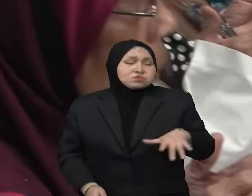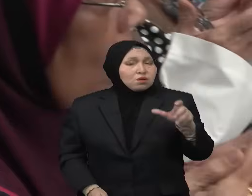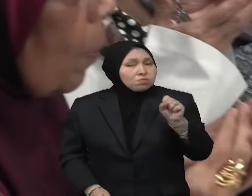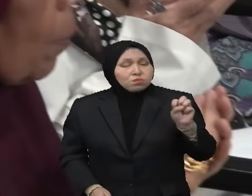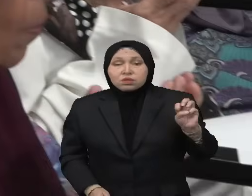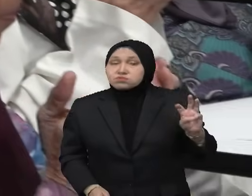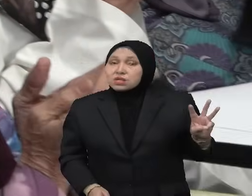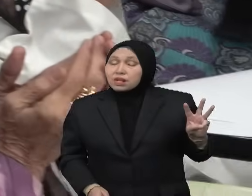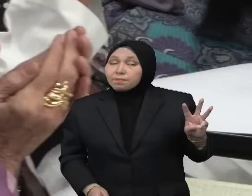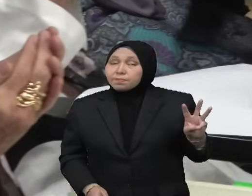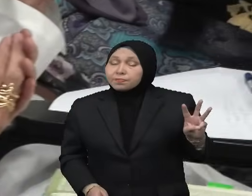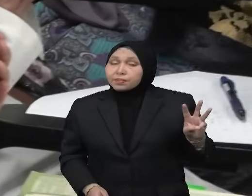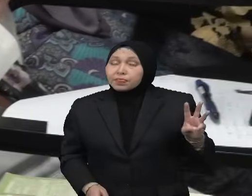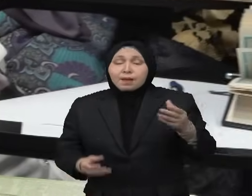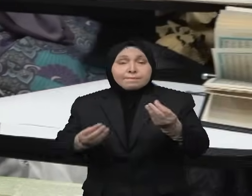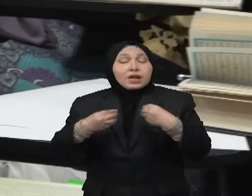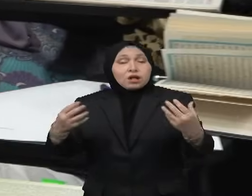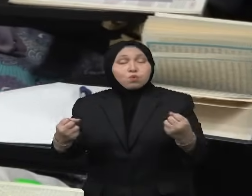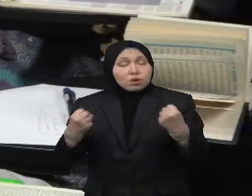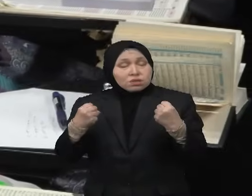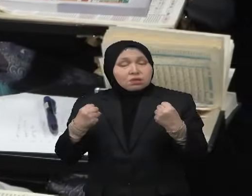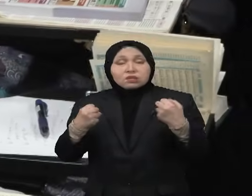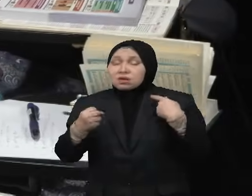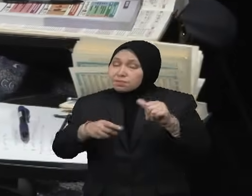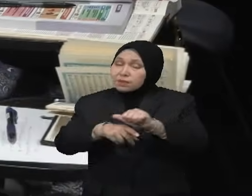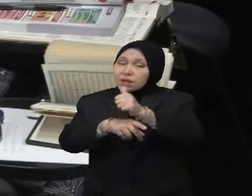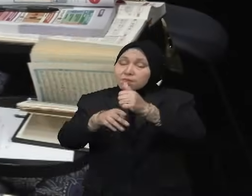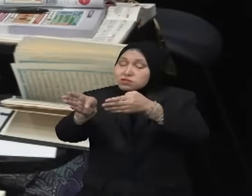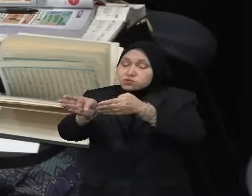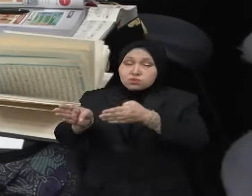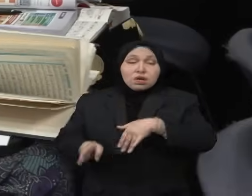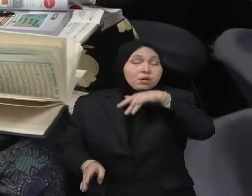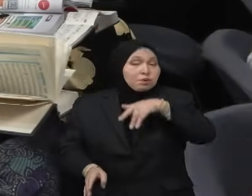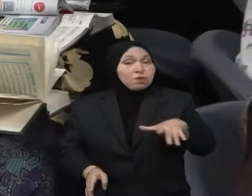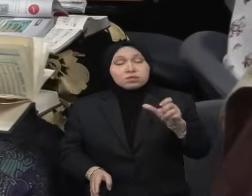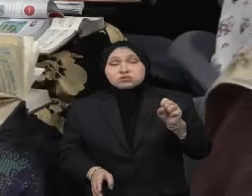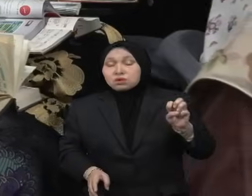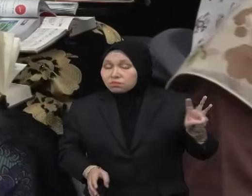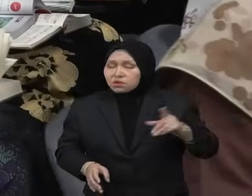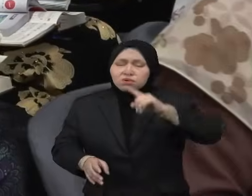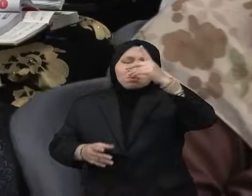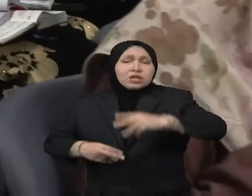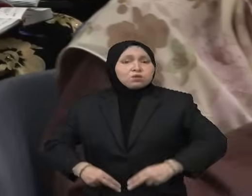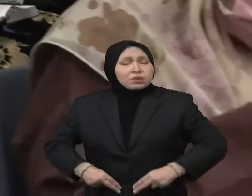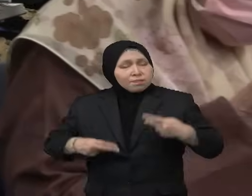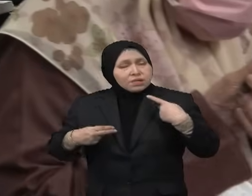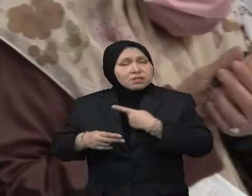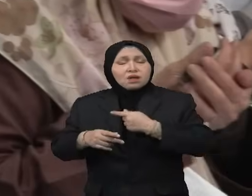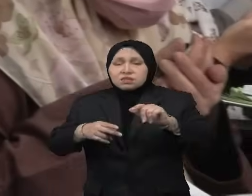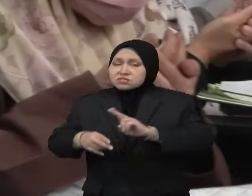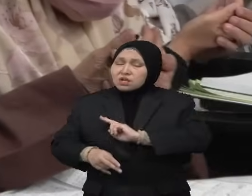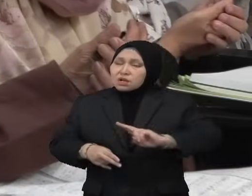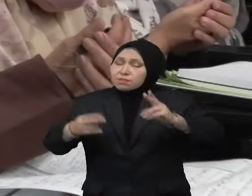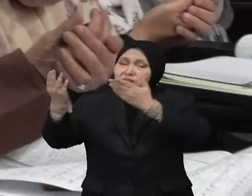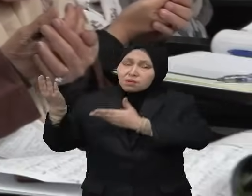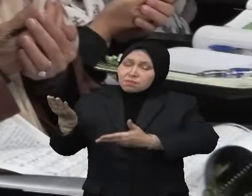alaihi wasallam. Berilah kekuatan kepada kami untuk kami mengamalkan sunnah Nabi kami Muhammad. Ya Allah, Tuhan kami, hidupkanlah kami di atas agama yang telah